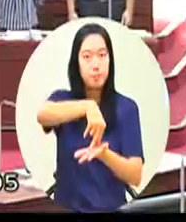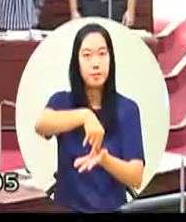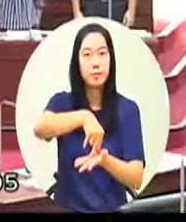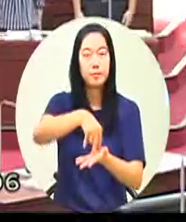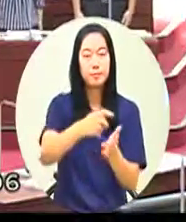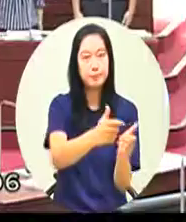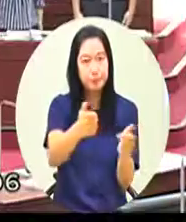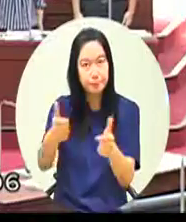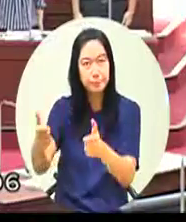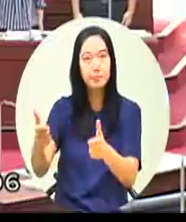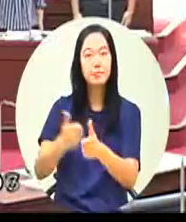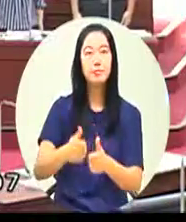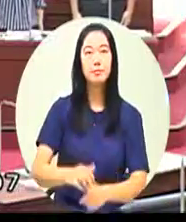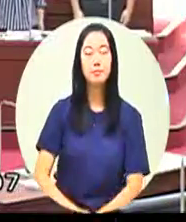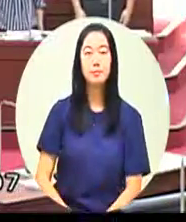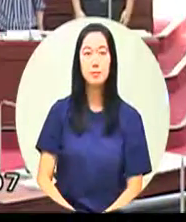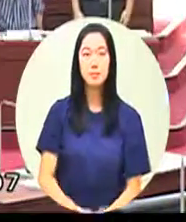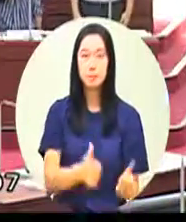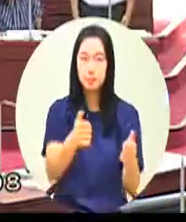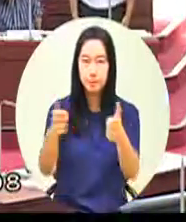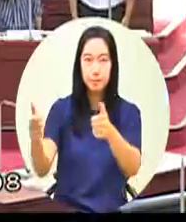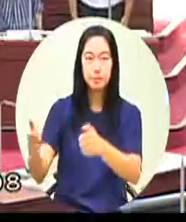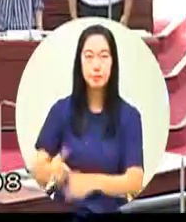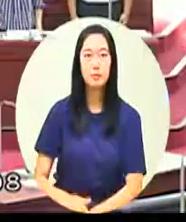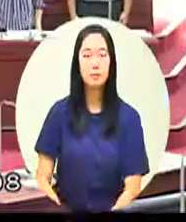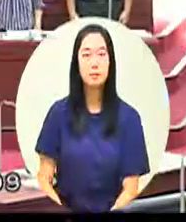个礼啊，谢谢他们。